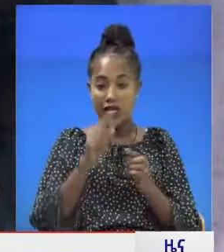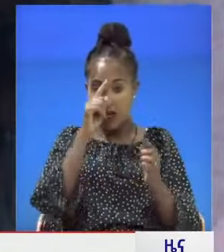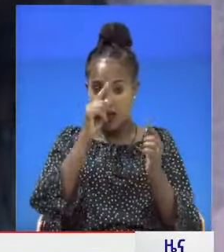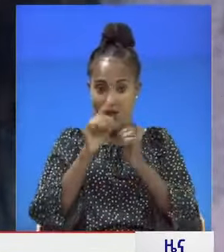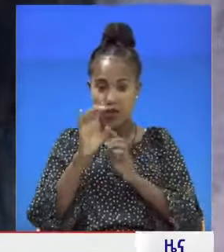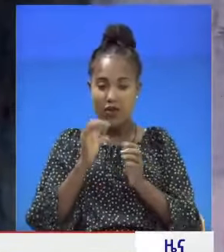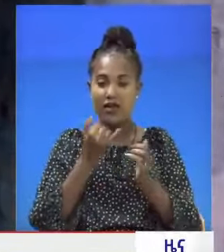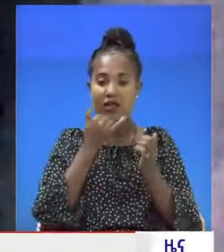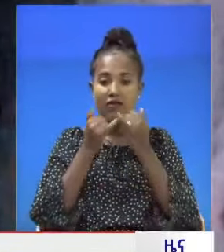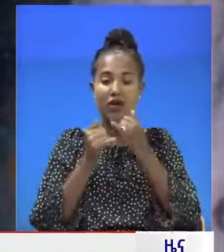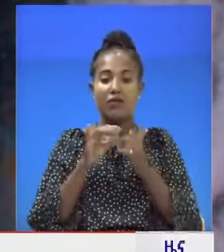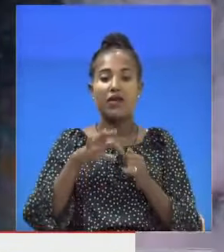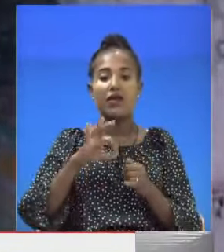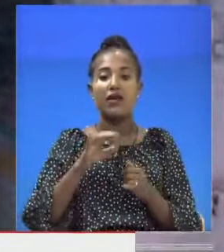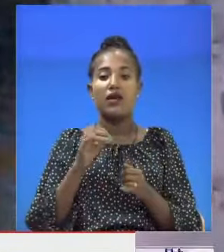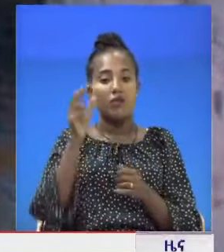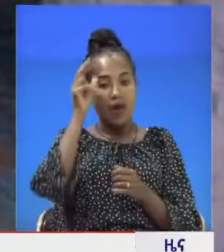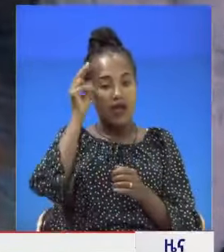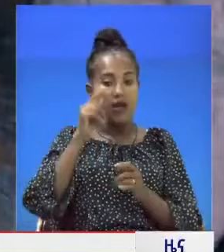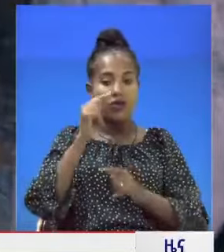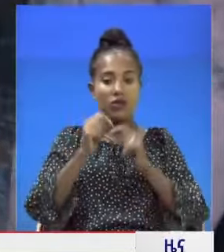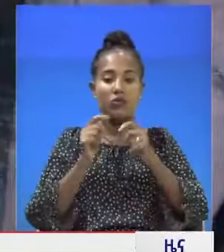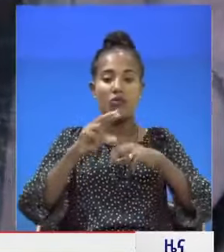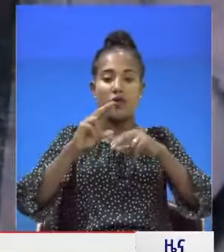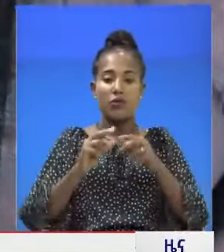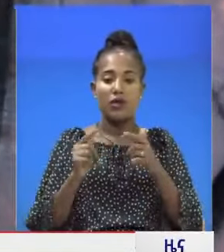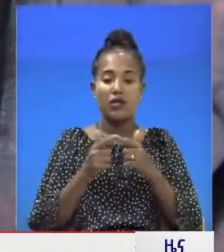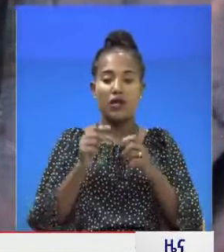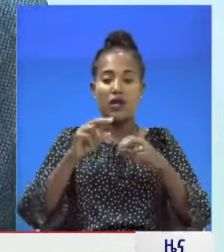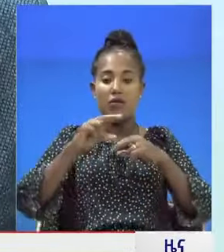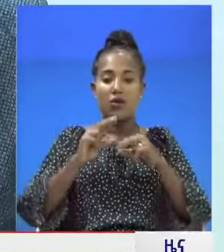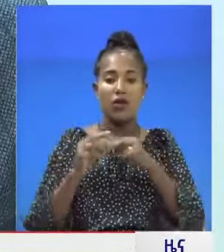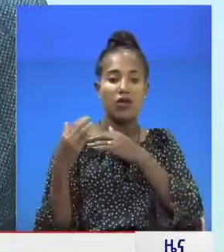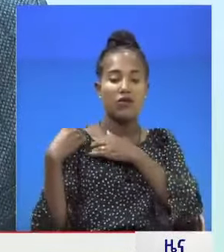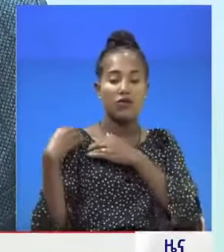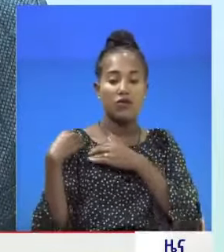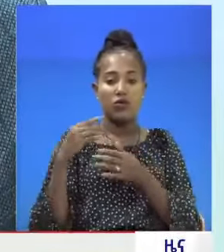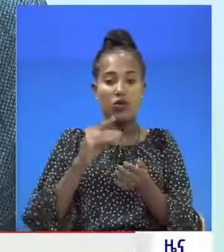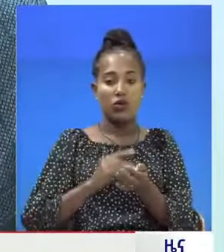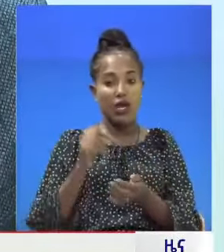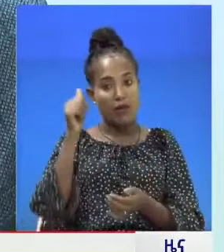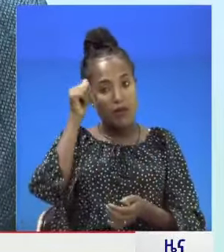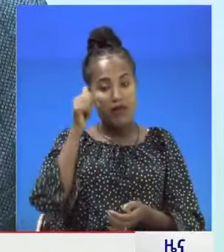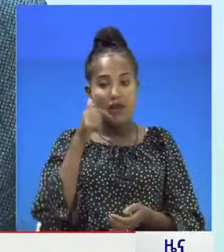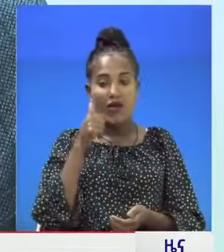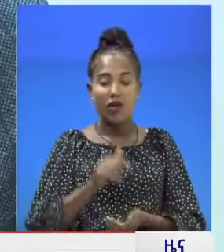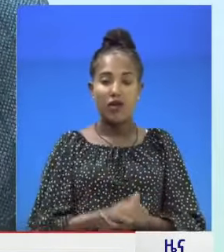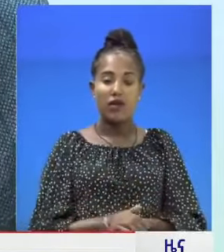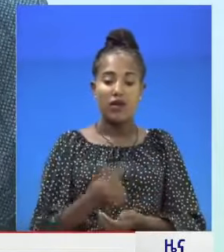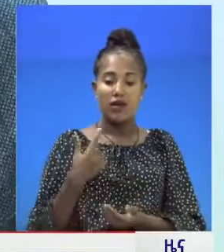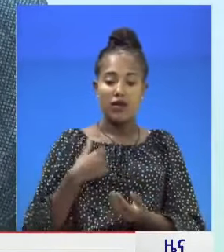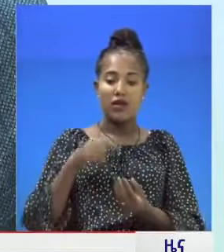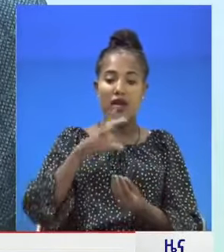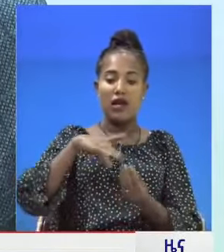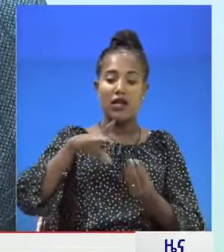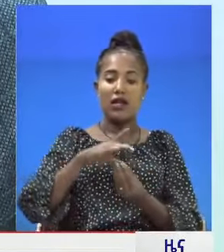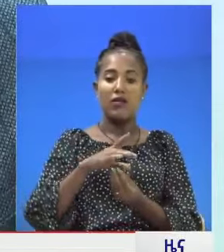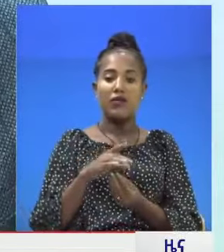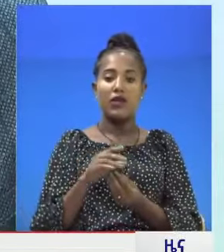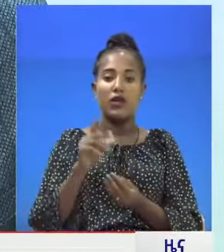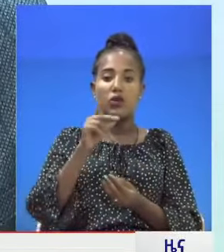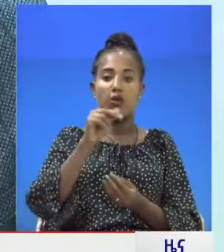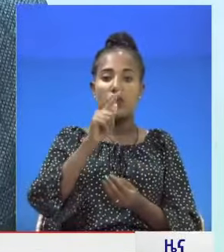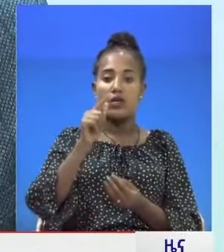እንደሚገኝ የአማራ ክልል ባህልና ቱሪዝም ቢሮ ምክትል ቢሮ ኃላፊ ዶክተር አበበ ባየህ ገልጸዋል። የኛ ክልል በዩኒስኮ